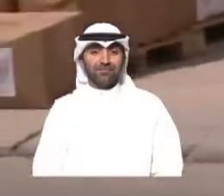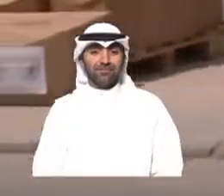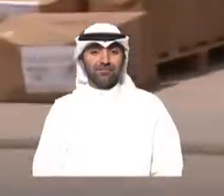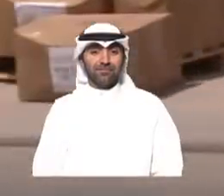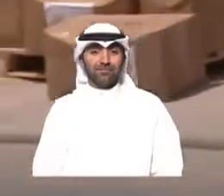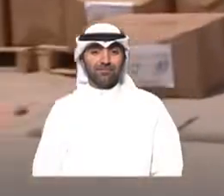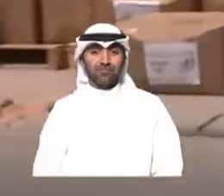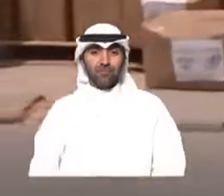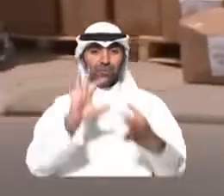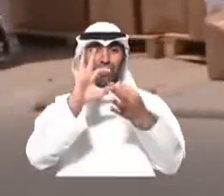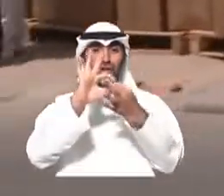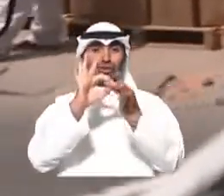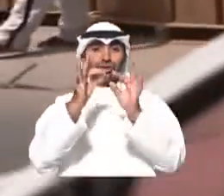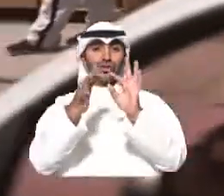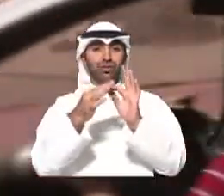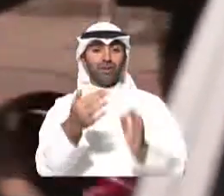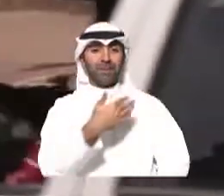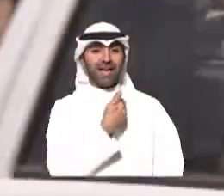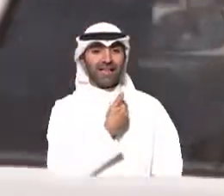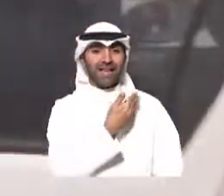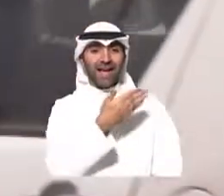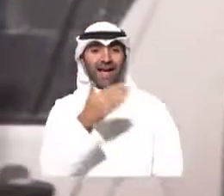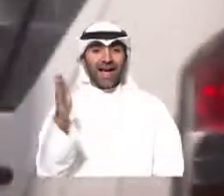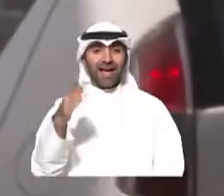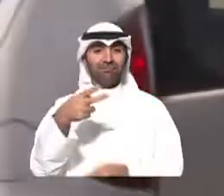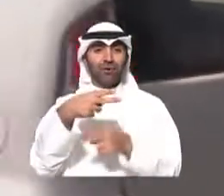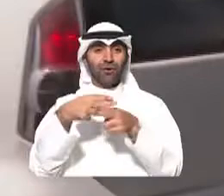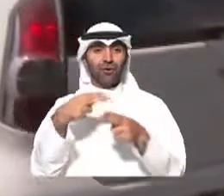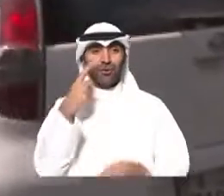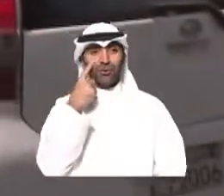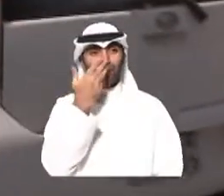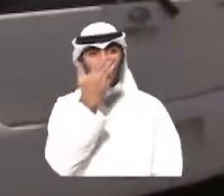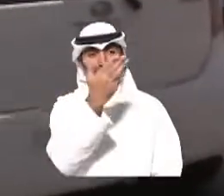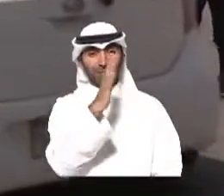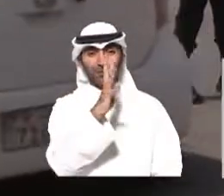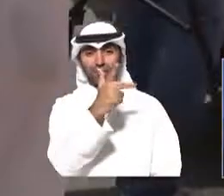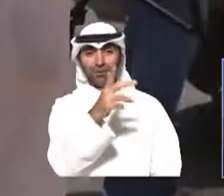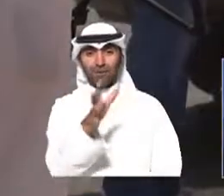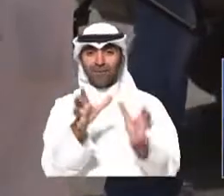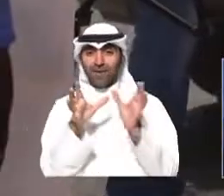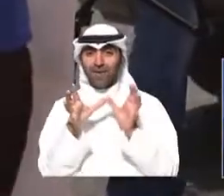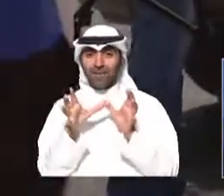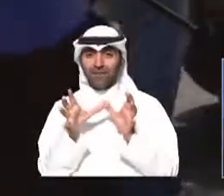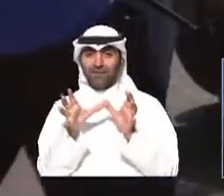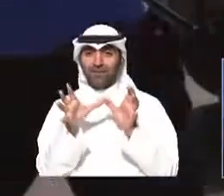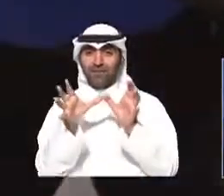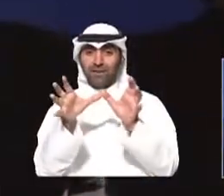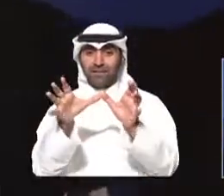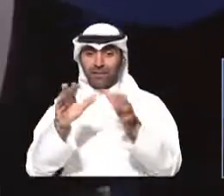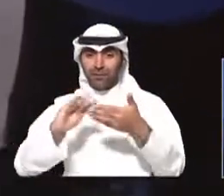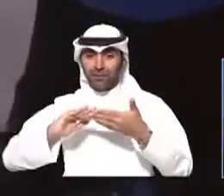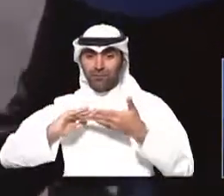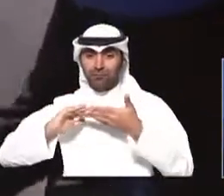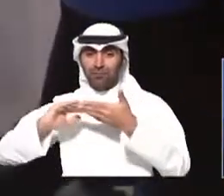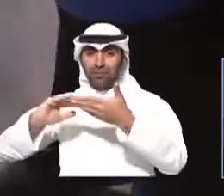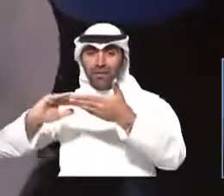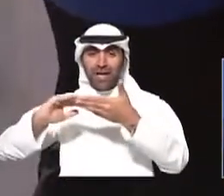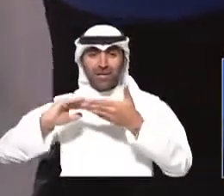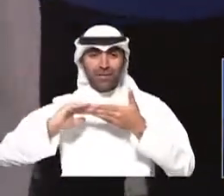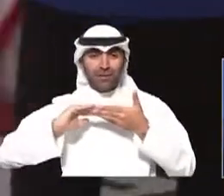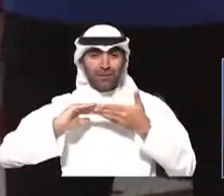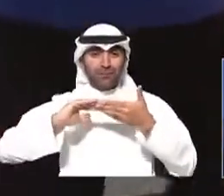باشرت جمعية منهاج الصالحين الخيرية بتنفيذ حملاتها الخاصة بشهر رمضان المبارك من خلال تسليم